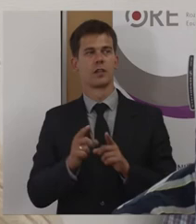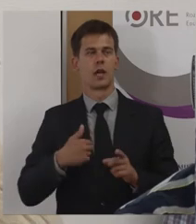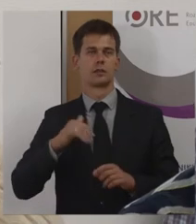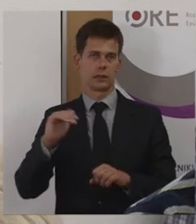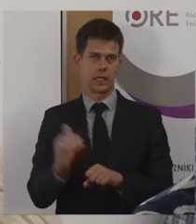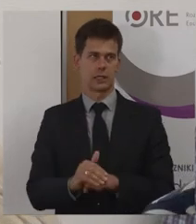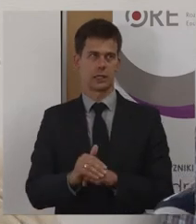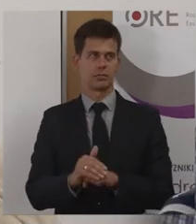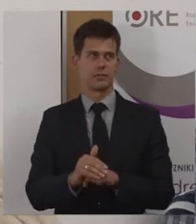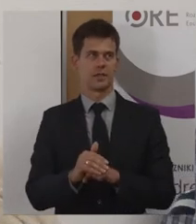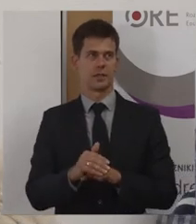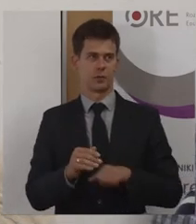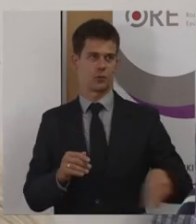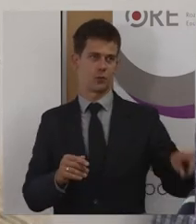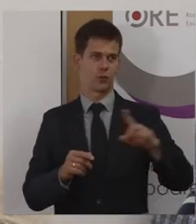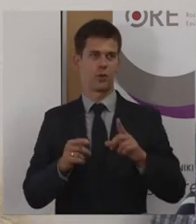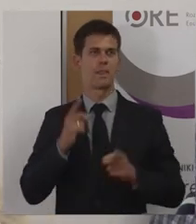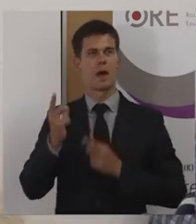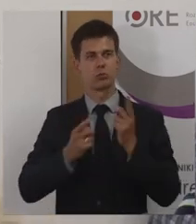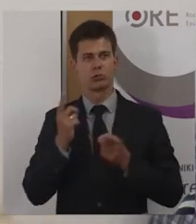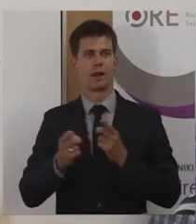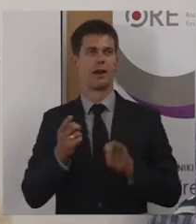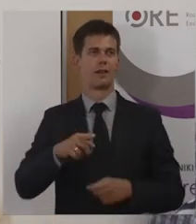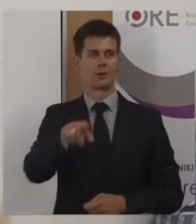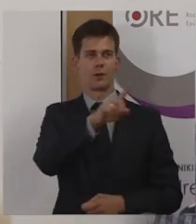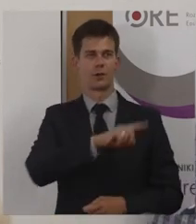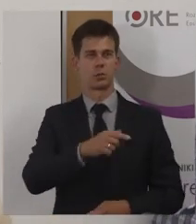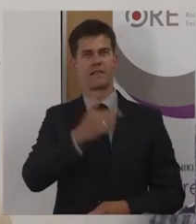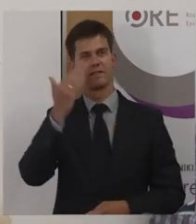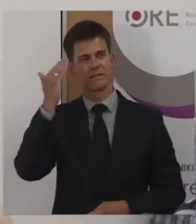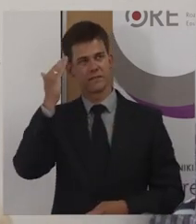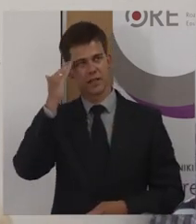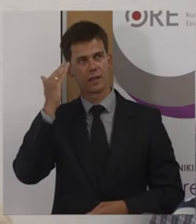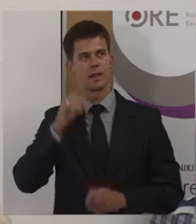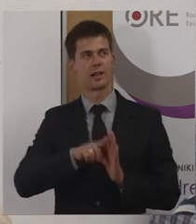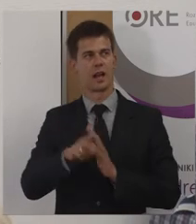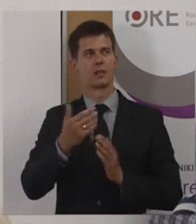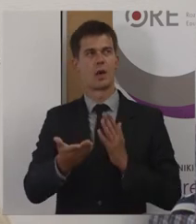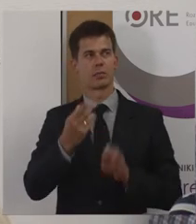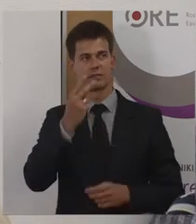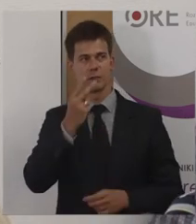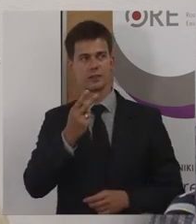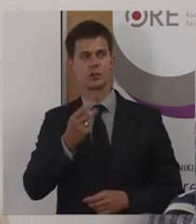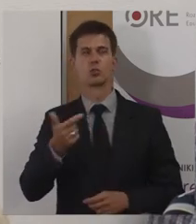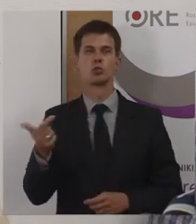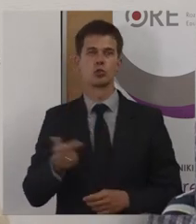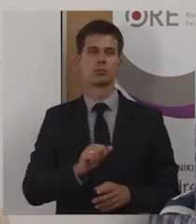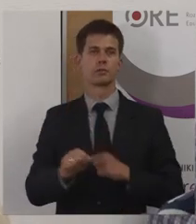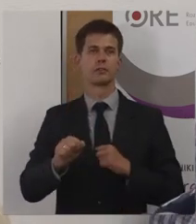przynajmniej my z branży uczących i zajmujących się edukacją, rehabilitacją słabowidzących czy niewidomych, że powinny być te